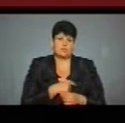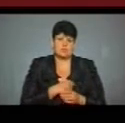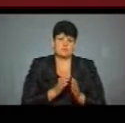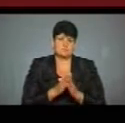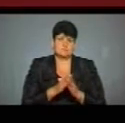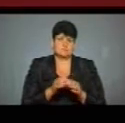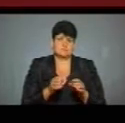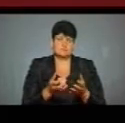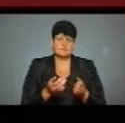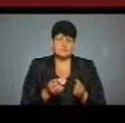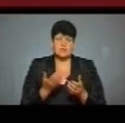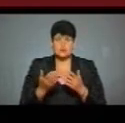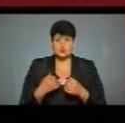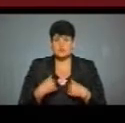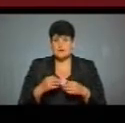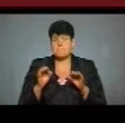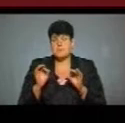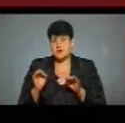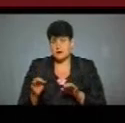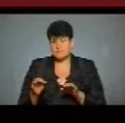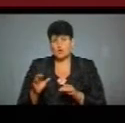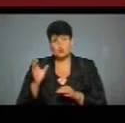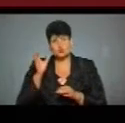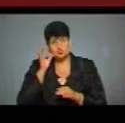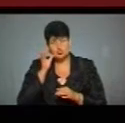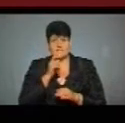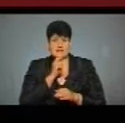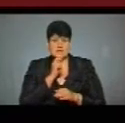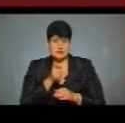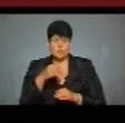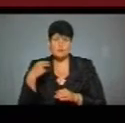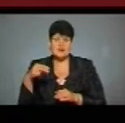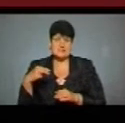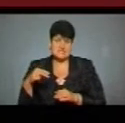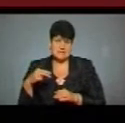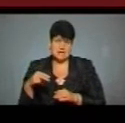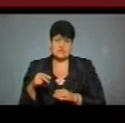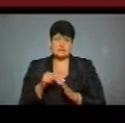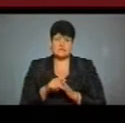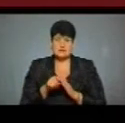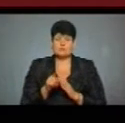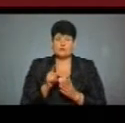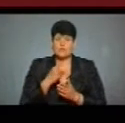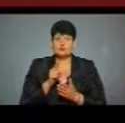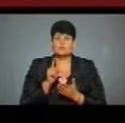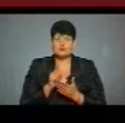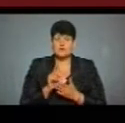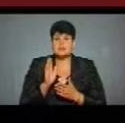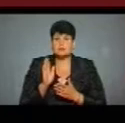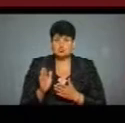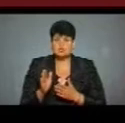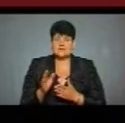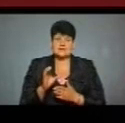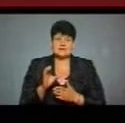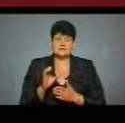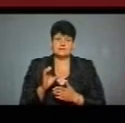Тому, якщо я правильно слухав інтерв'ю президента, значить, повинні бути якісь